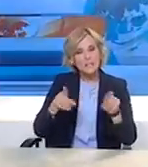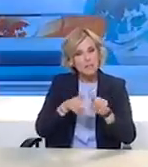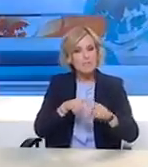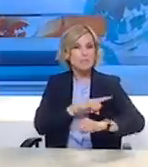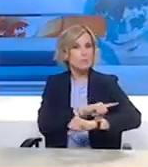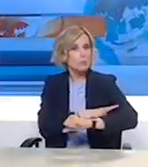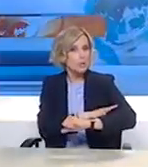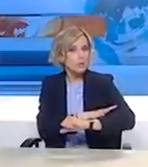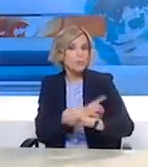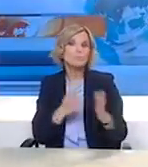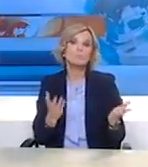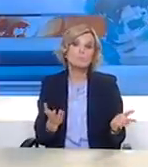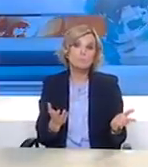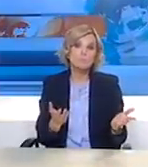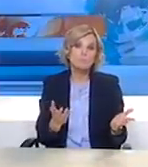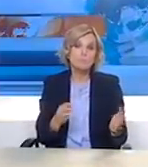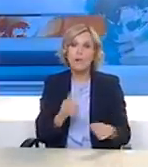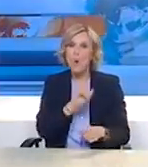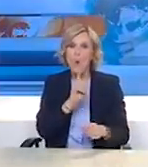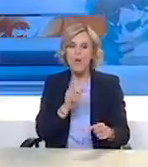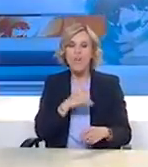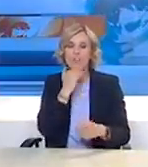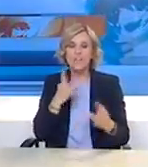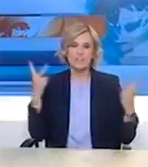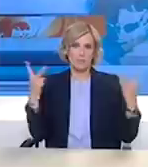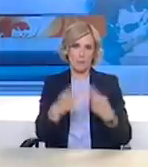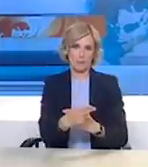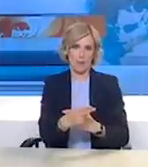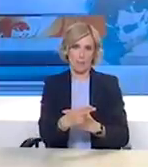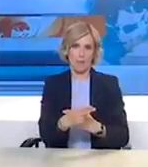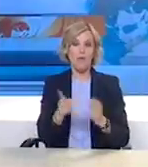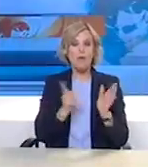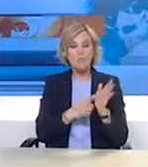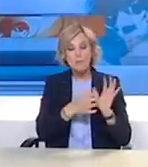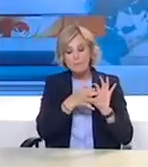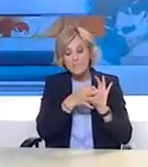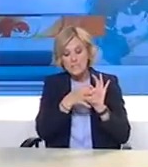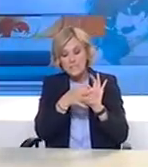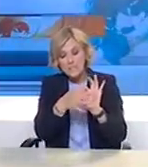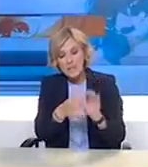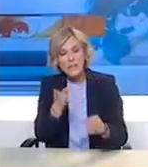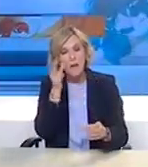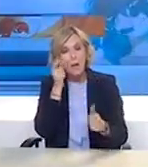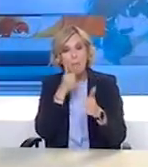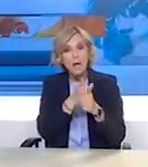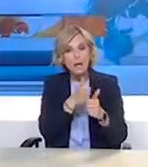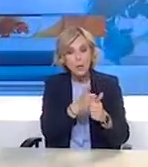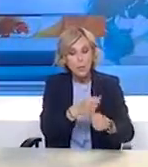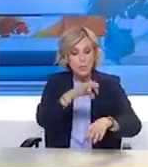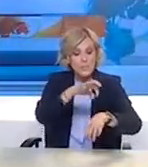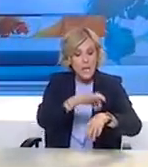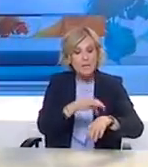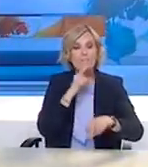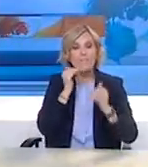απαραίτητο. Δεν υπάρχει πώς και δεν πρέπει να υπάρχει πώς. Πρέπει να συνεχίζεται η παρακολούθηση των ασθενών. Τα προβλήματα